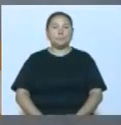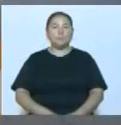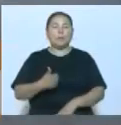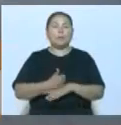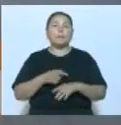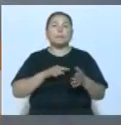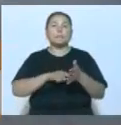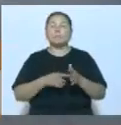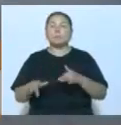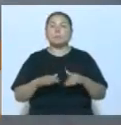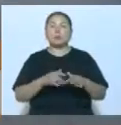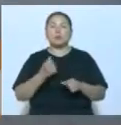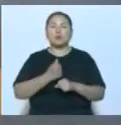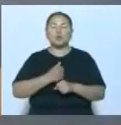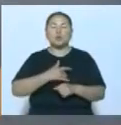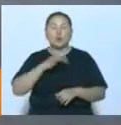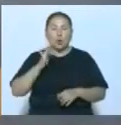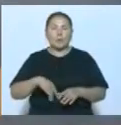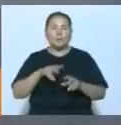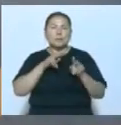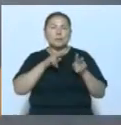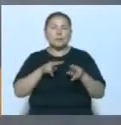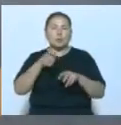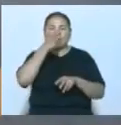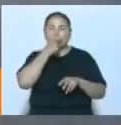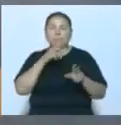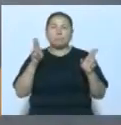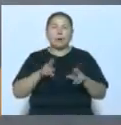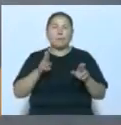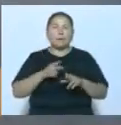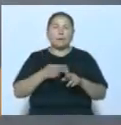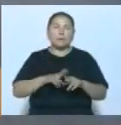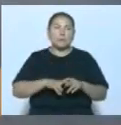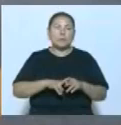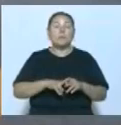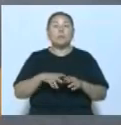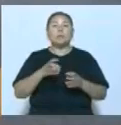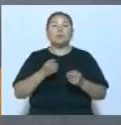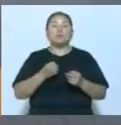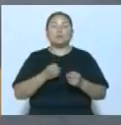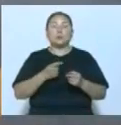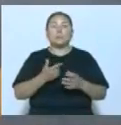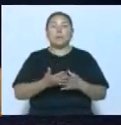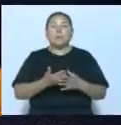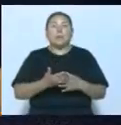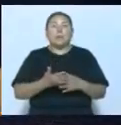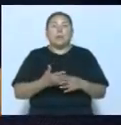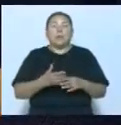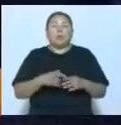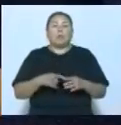Основная цель мероприятия – строгое соблюдение правил дорожного движения общественным транспортом и предотвращение дорожно-транспортных